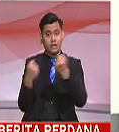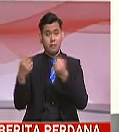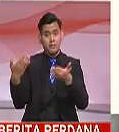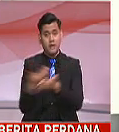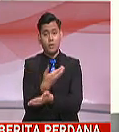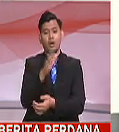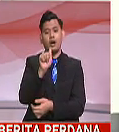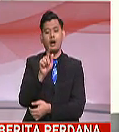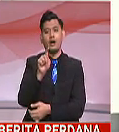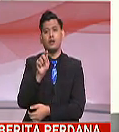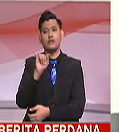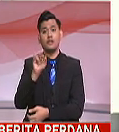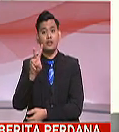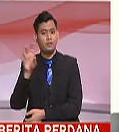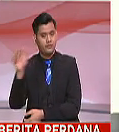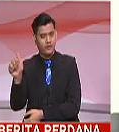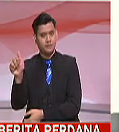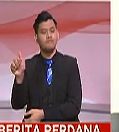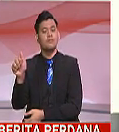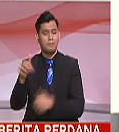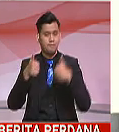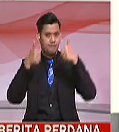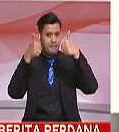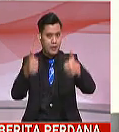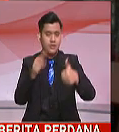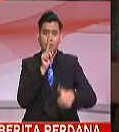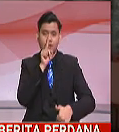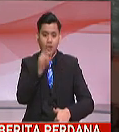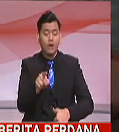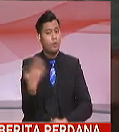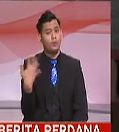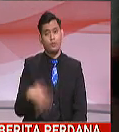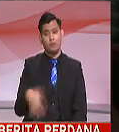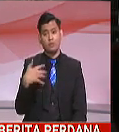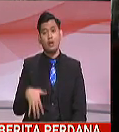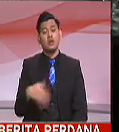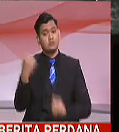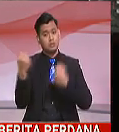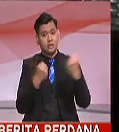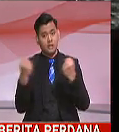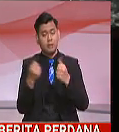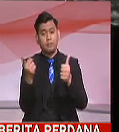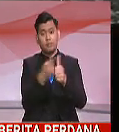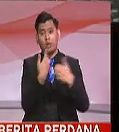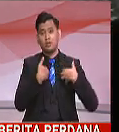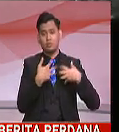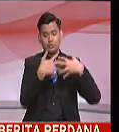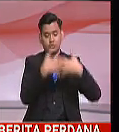dengan pemanduan autonomous tahap 2. Lebih menarik, ia merupakan keluaran kereta pertama dengan enjin